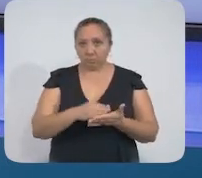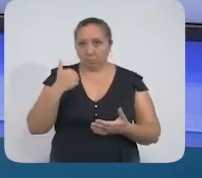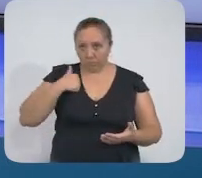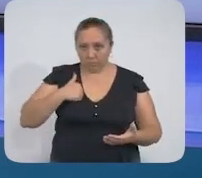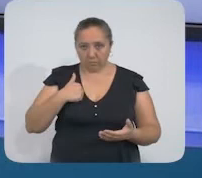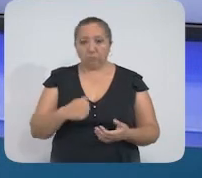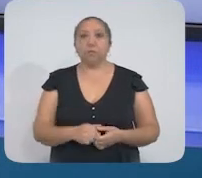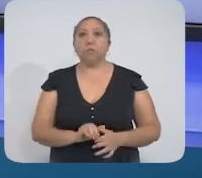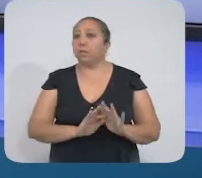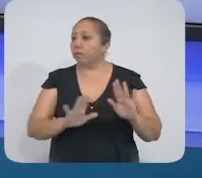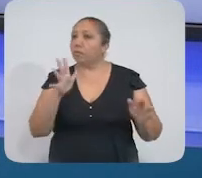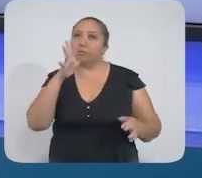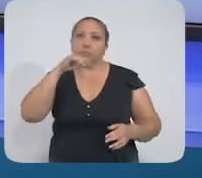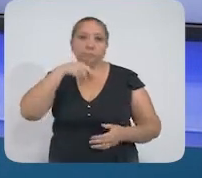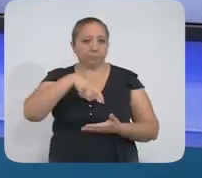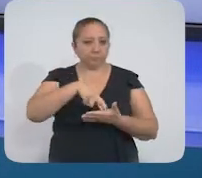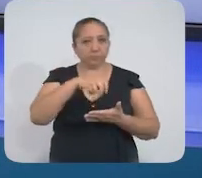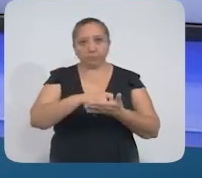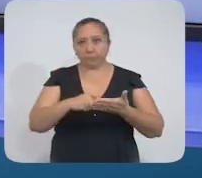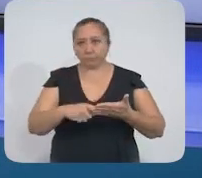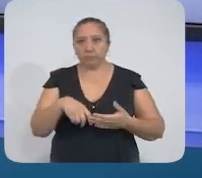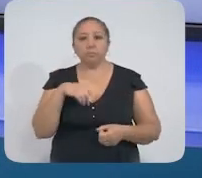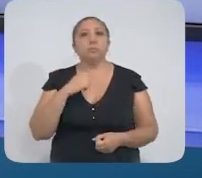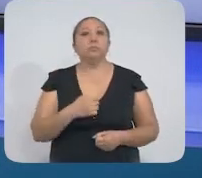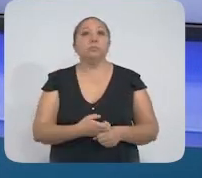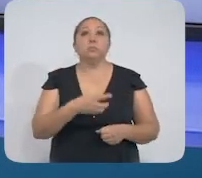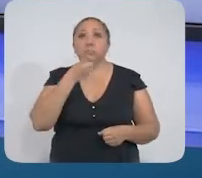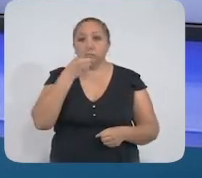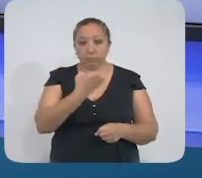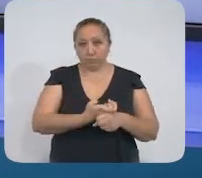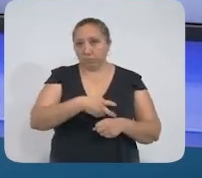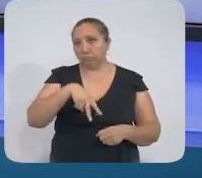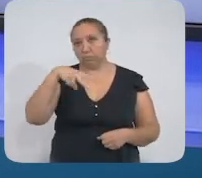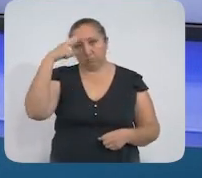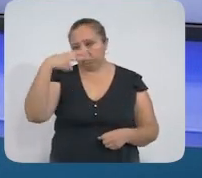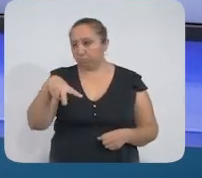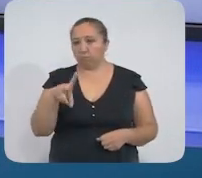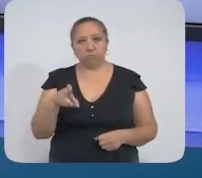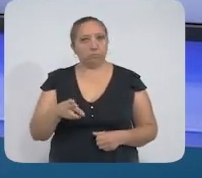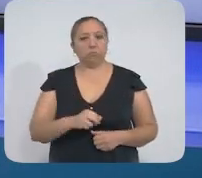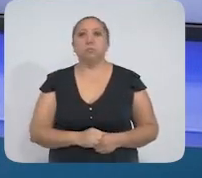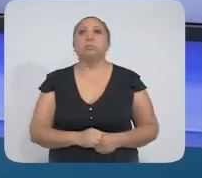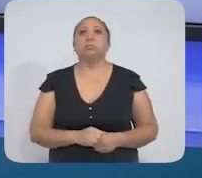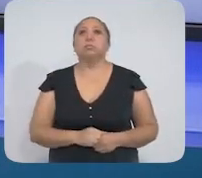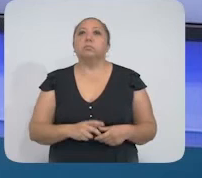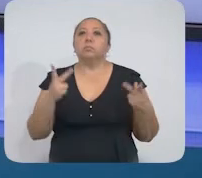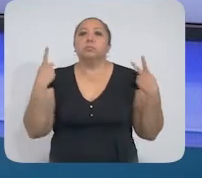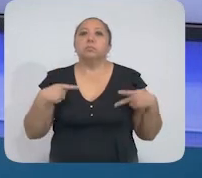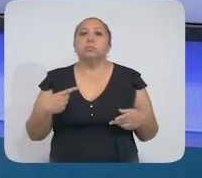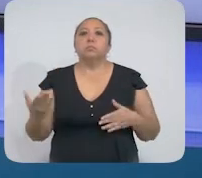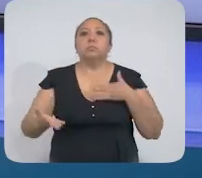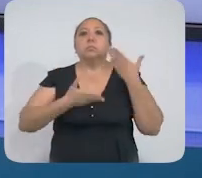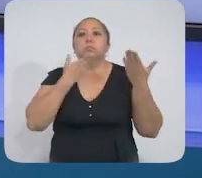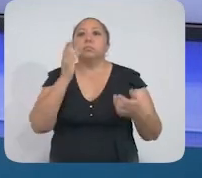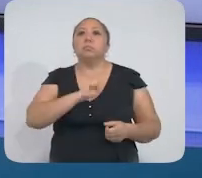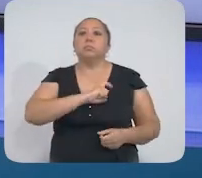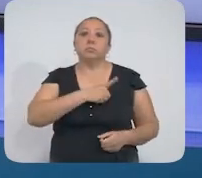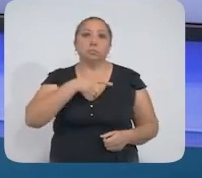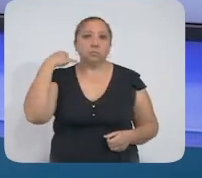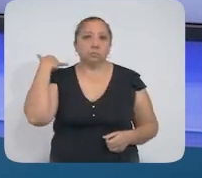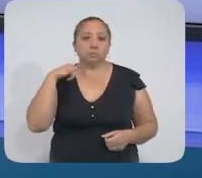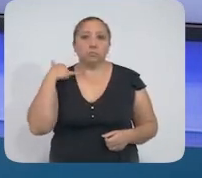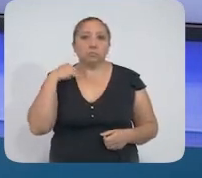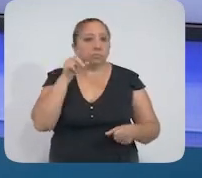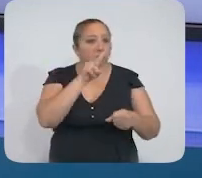talam yanik u toh olalil. Tilik imbehla, kamtun, bashtu yesa, le shak alil beta ti tulumil Canadá.